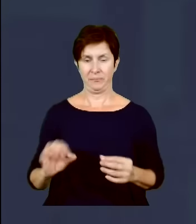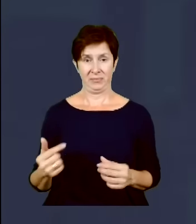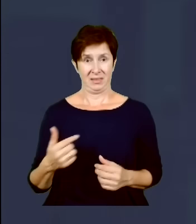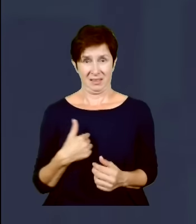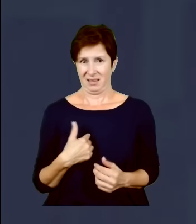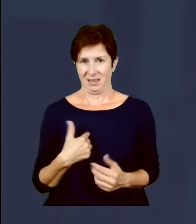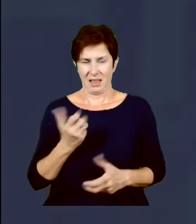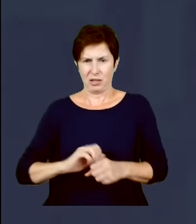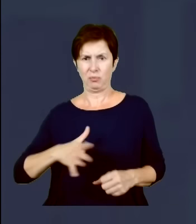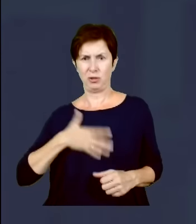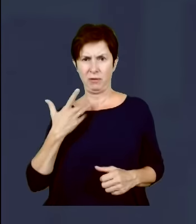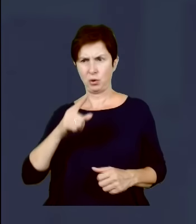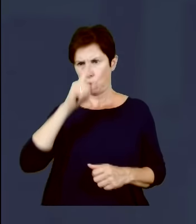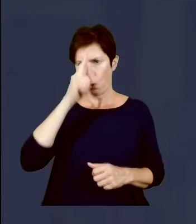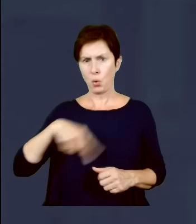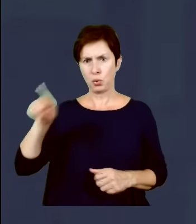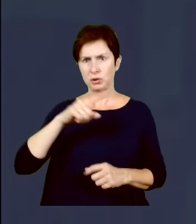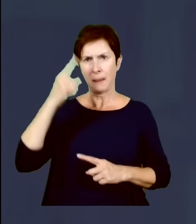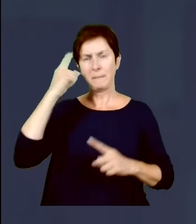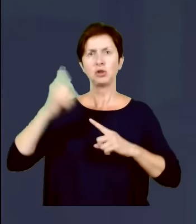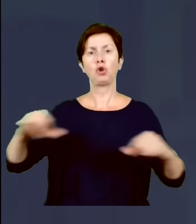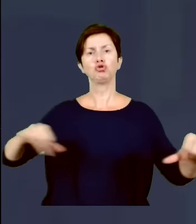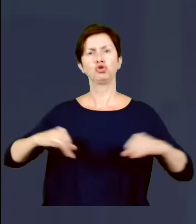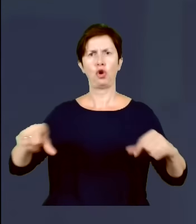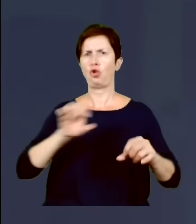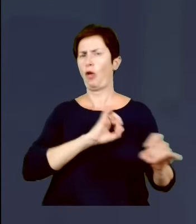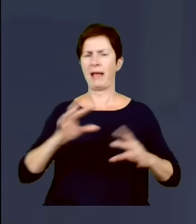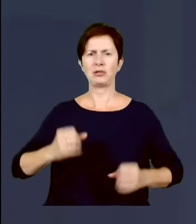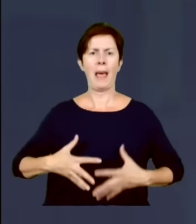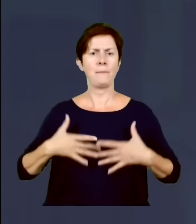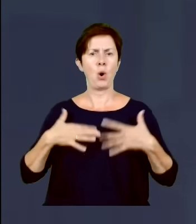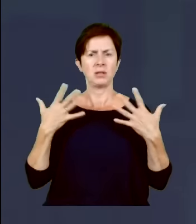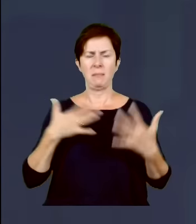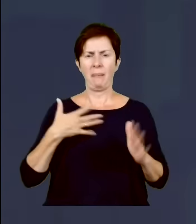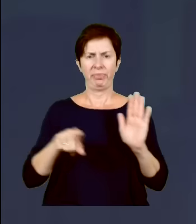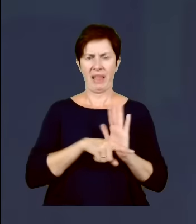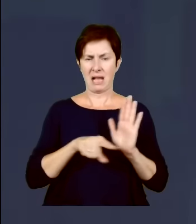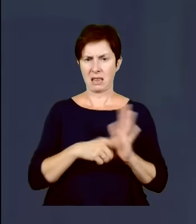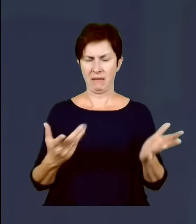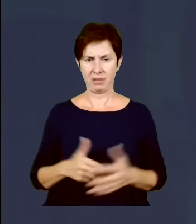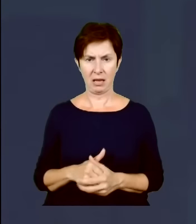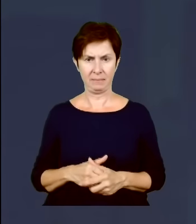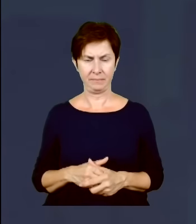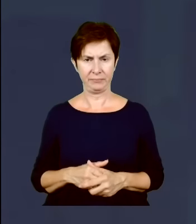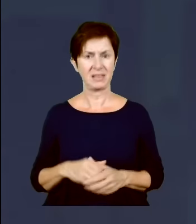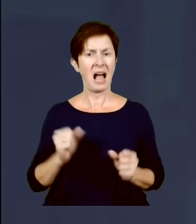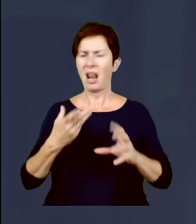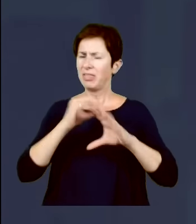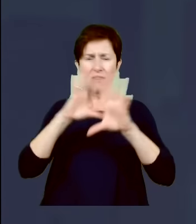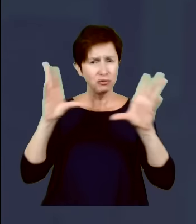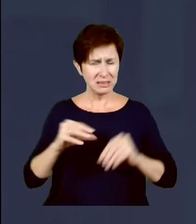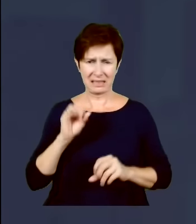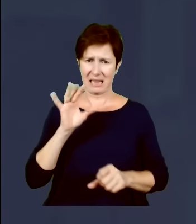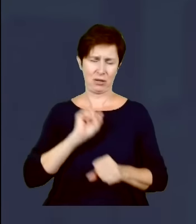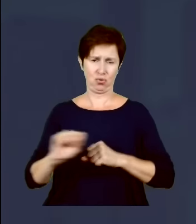że ludzie jak myślą rząd to mają negatywne emocje jak mówią polityk to źle myślą o nas nie wszyscy tacy są proszę państwa